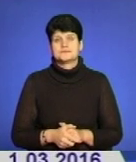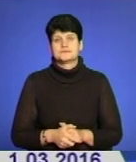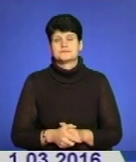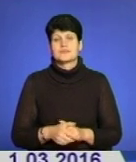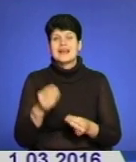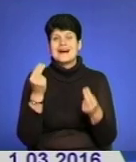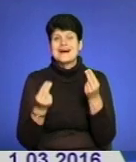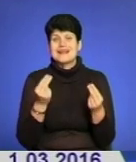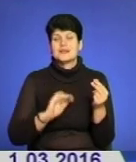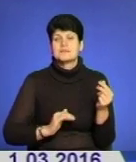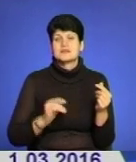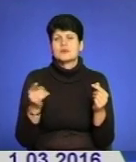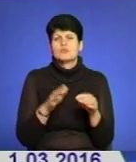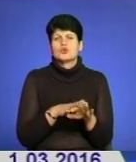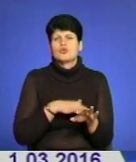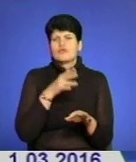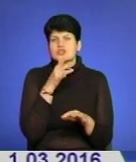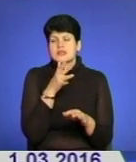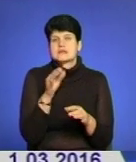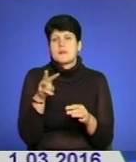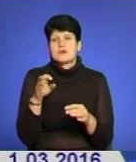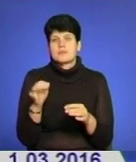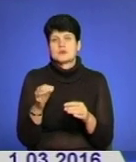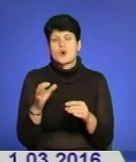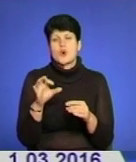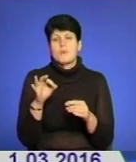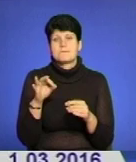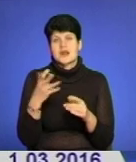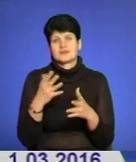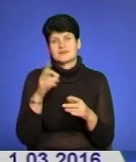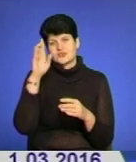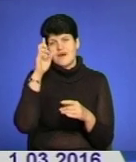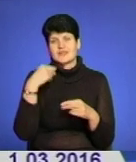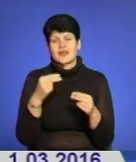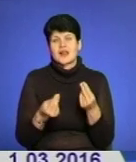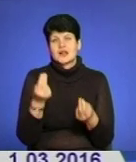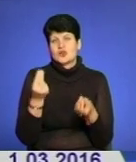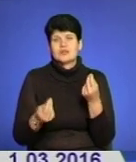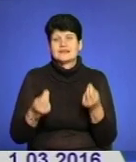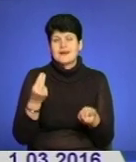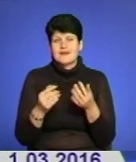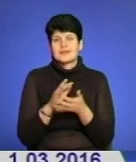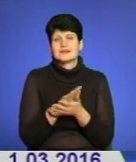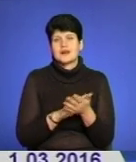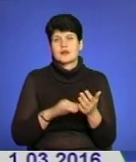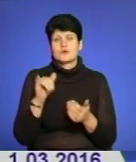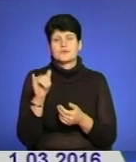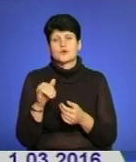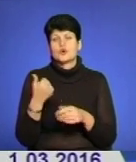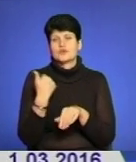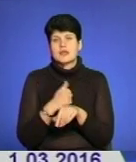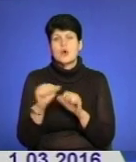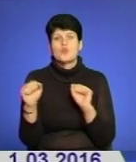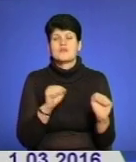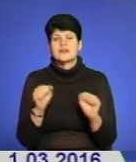Гральний бізнес у Тернополі довгий час маскувався під операторів державних лотерей. Про це далі у сюжеті сектора комунікації Головного